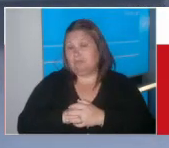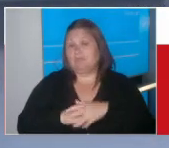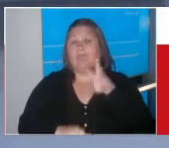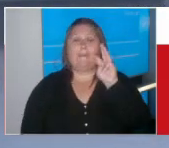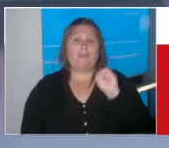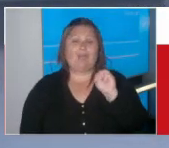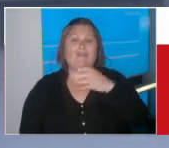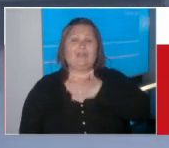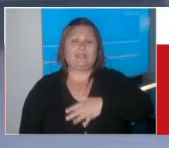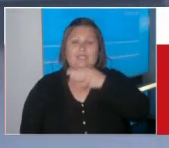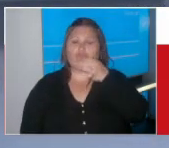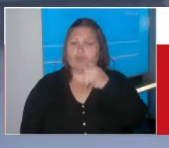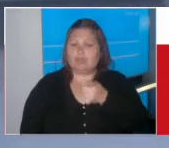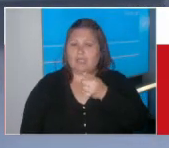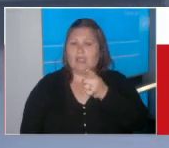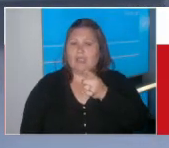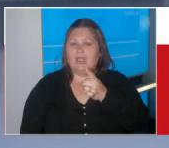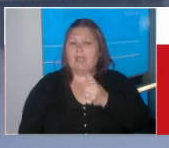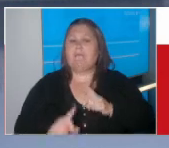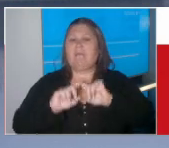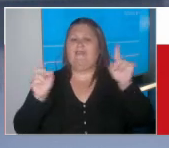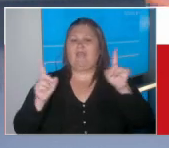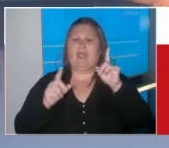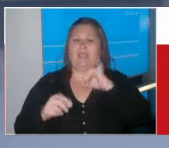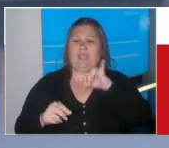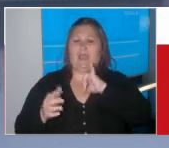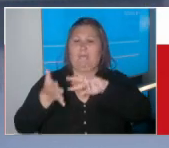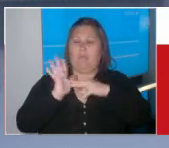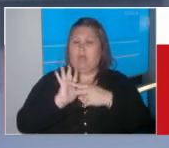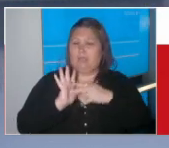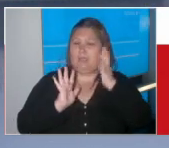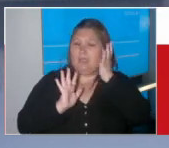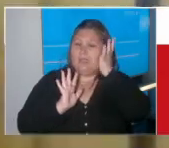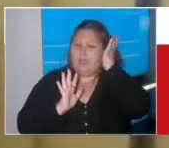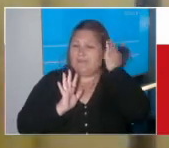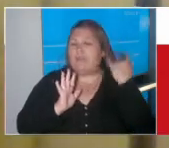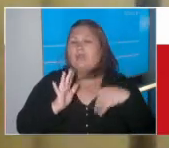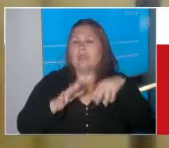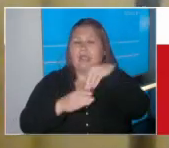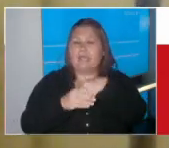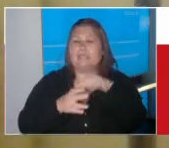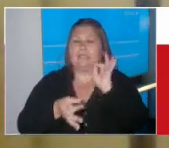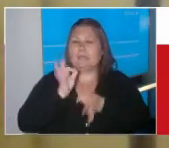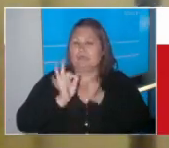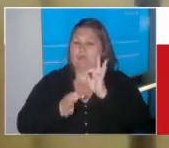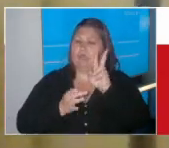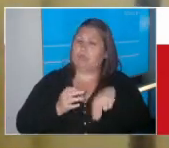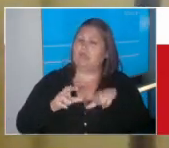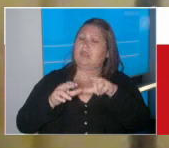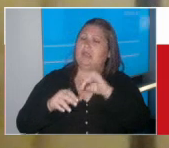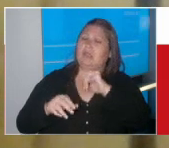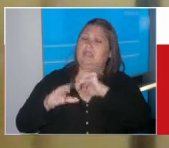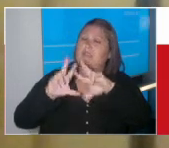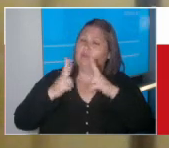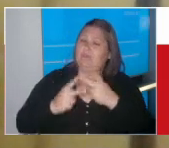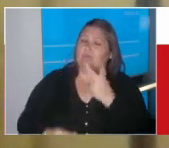מירב, רציתי לשאול אותך, מעבר לעניין הפלילי, אנחנו לא ניכנס, יחליט בית המשפט כמובן, יש פה עניין ציבורי, מוסרי, וכל